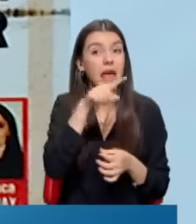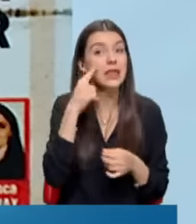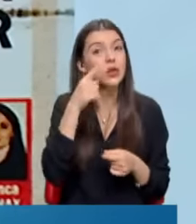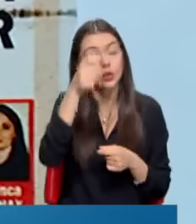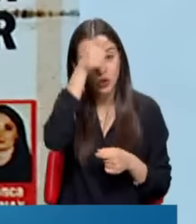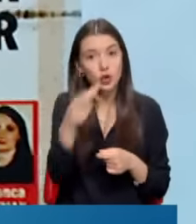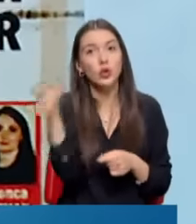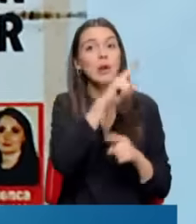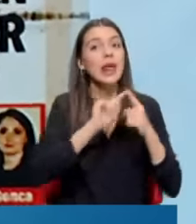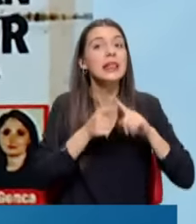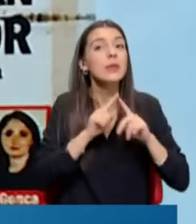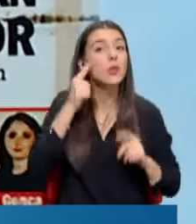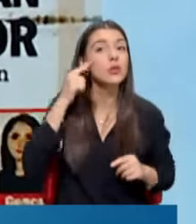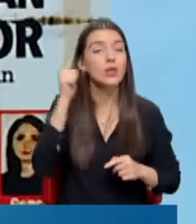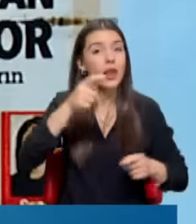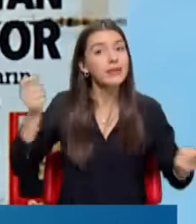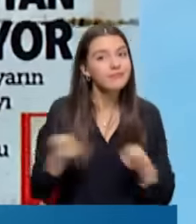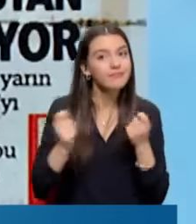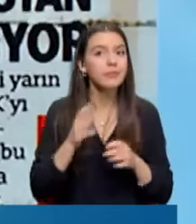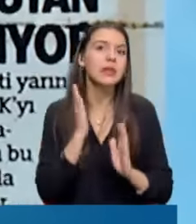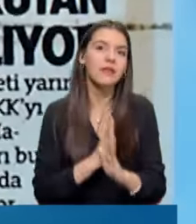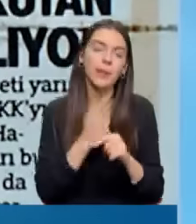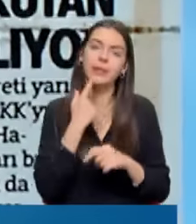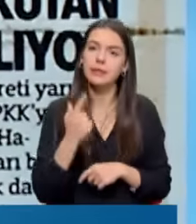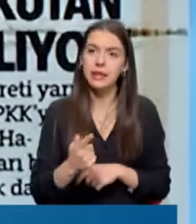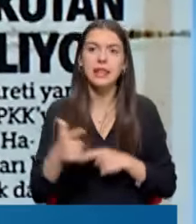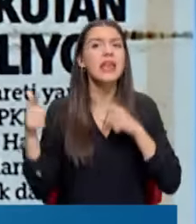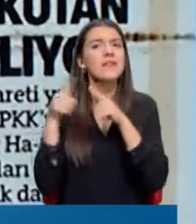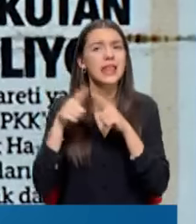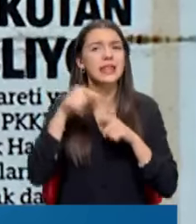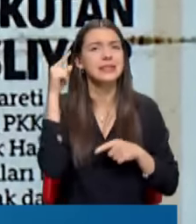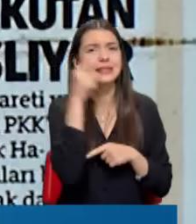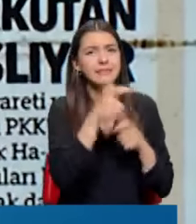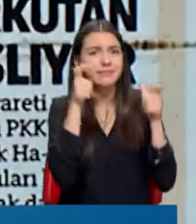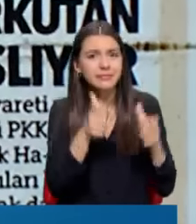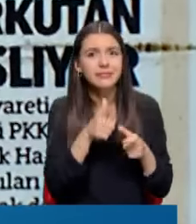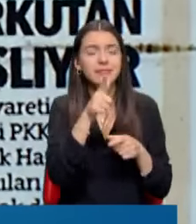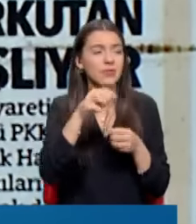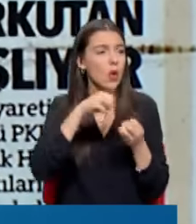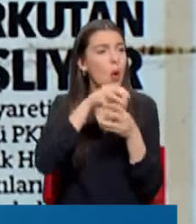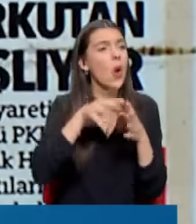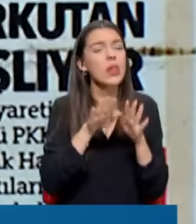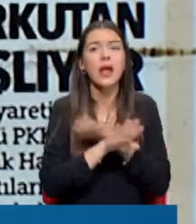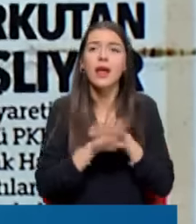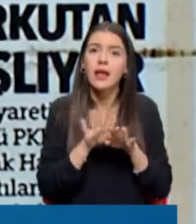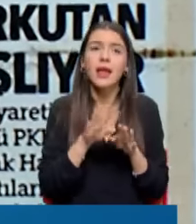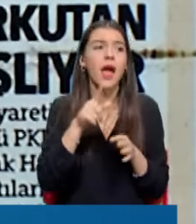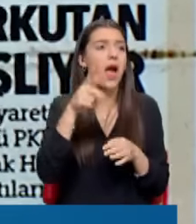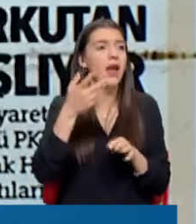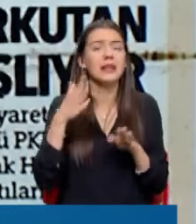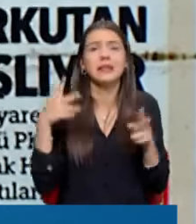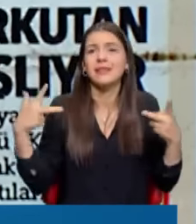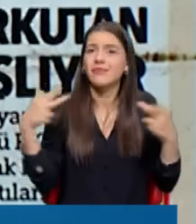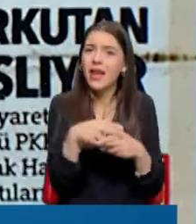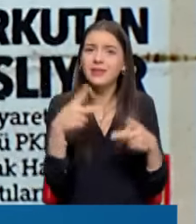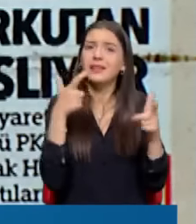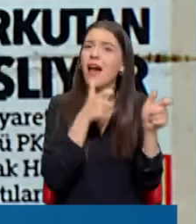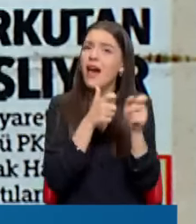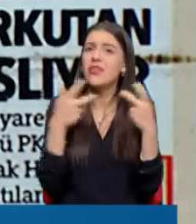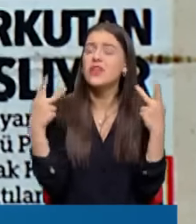diplomatik gayretlerini sürdürdüğünü söyledi. Filistin'de vahşetin son bulması ve acil kalıcı ateşkes ihtiyacını